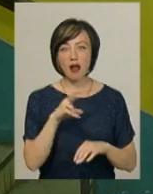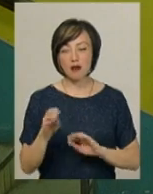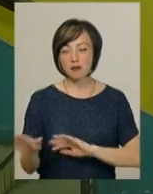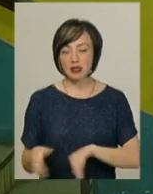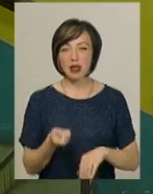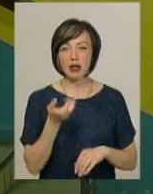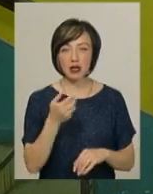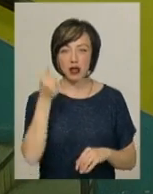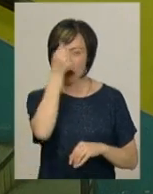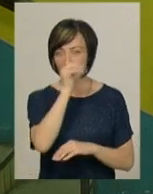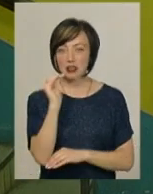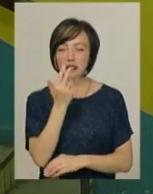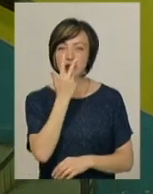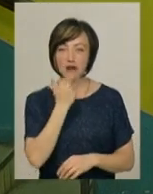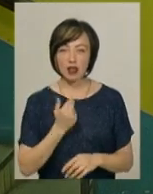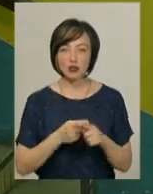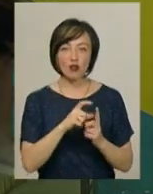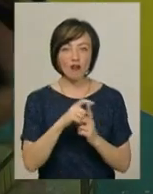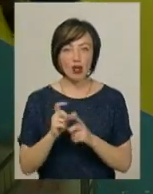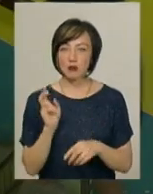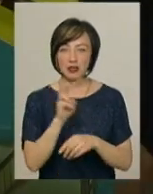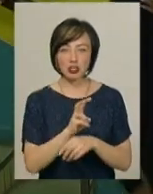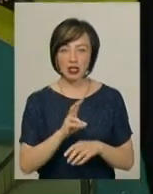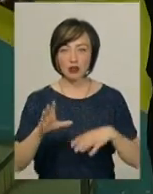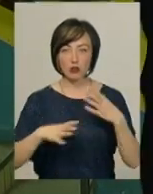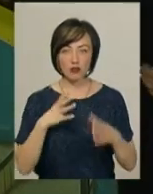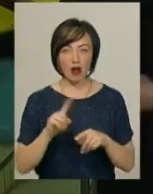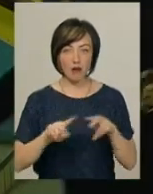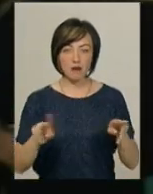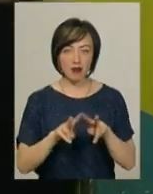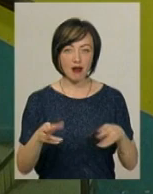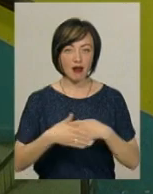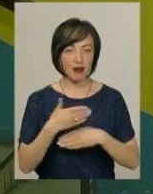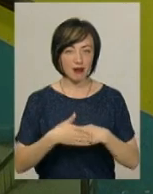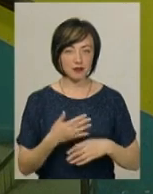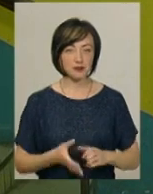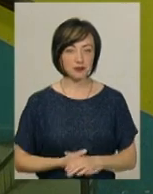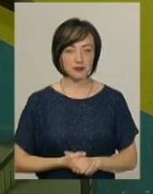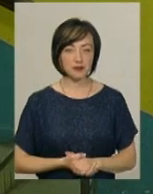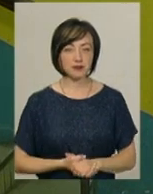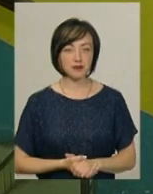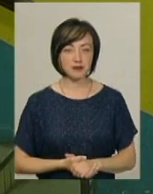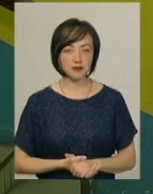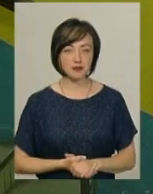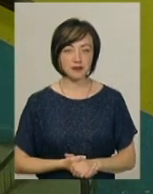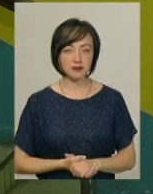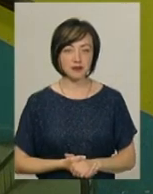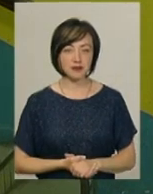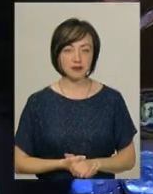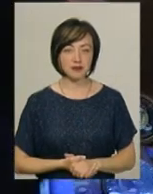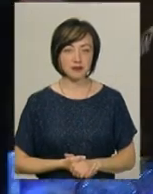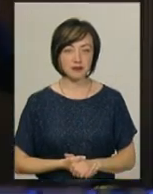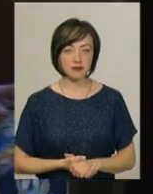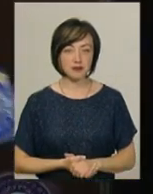років, дитина звикає, тож слова «ти не підеш на тренування» сприймає уже як кару. Якщо ти не підеш на тренування, це вже для дитини як наказання